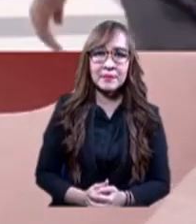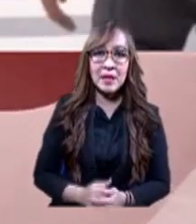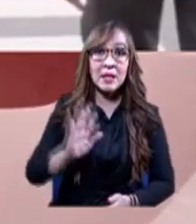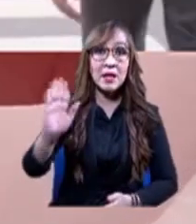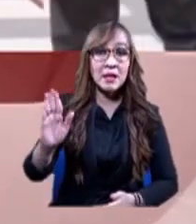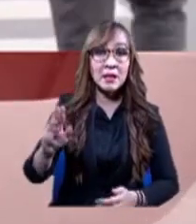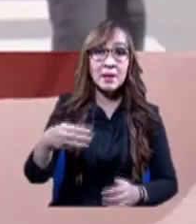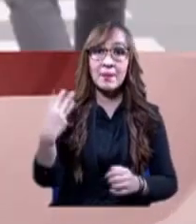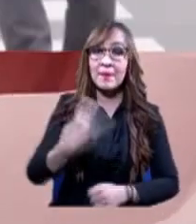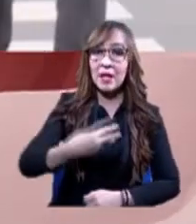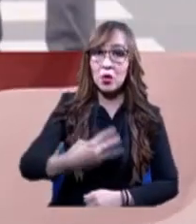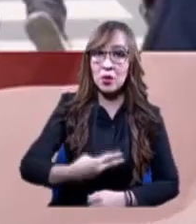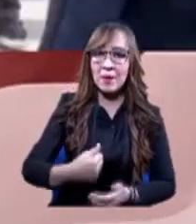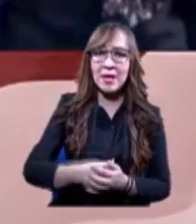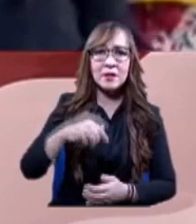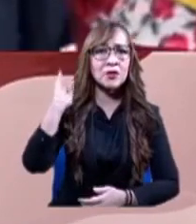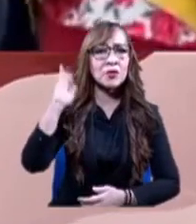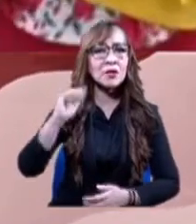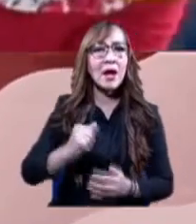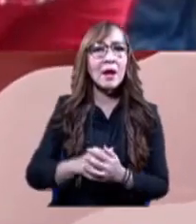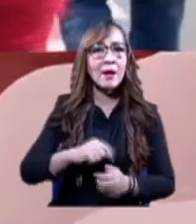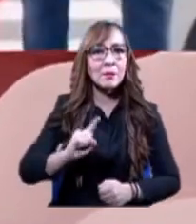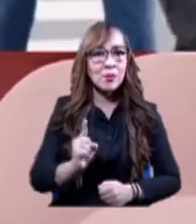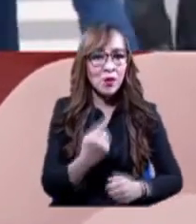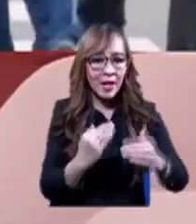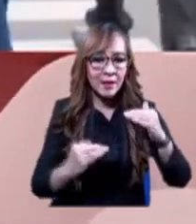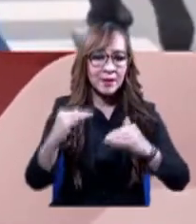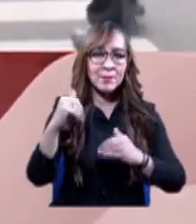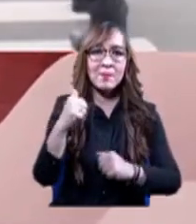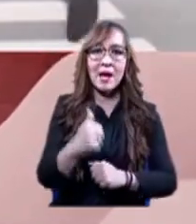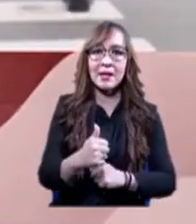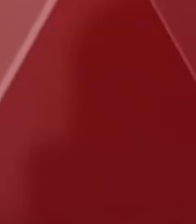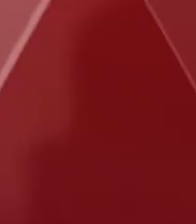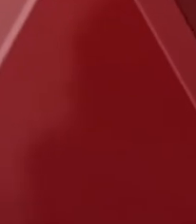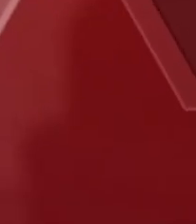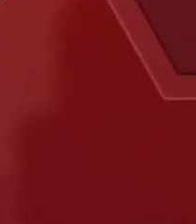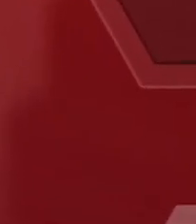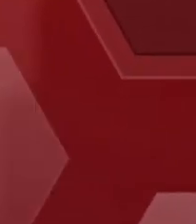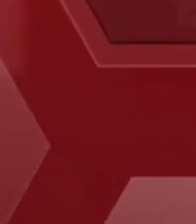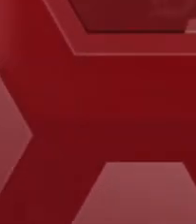perekonomian kita akan sudah kembali positif dan di kisaran yang cukup tinggi, ya.